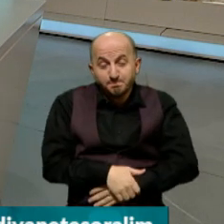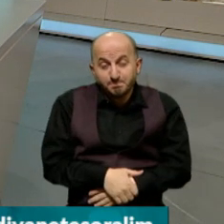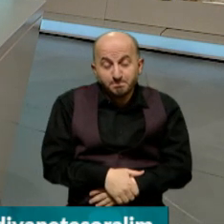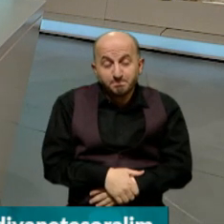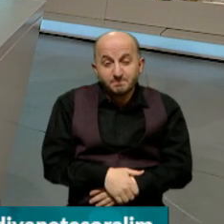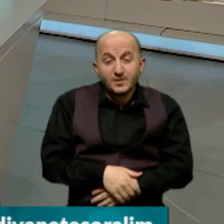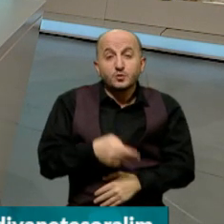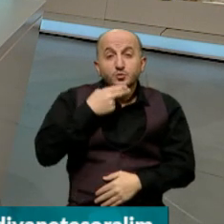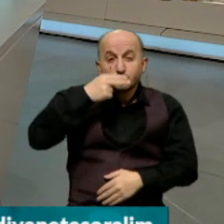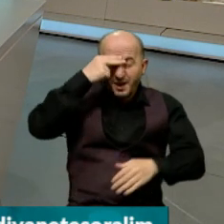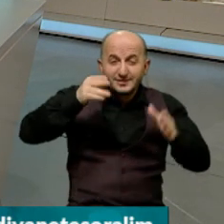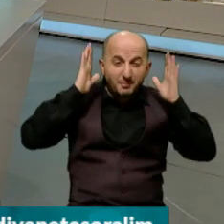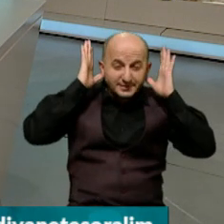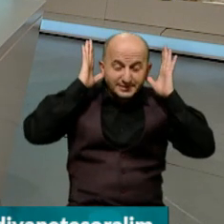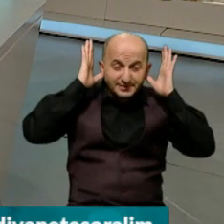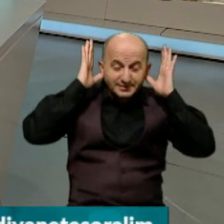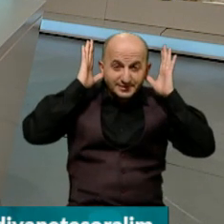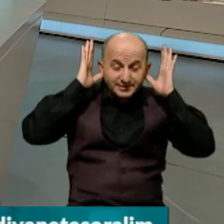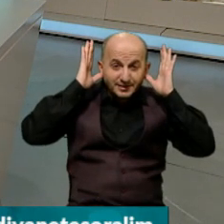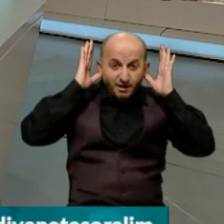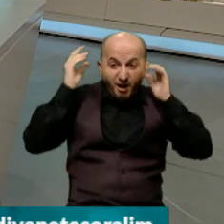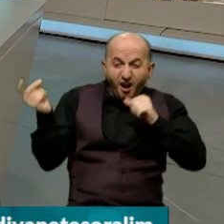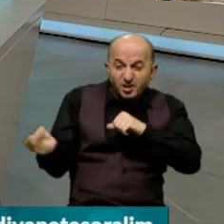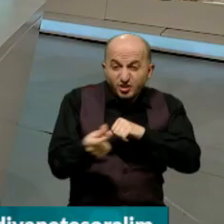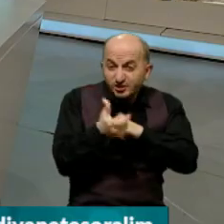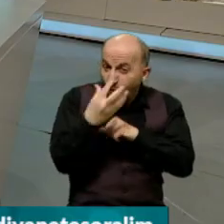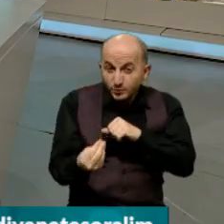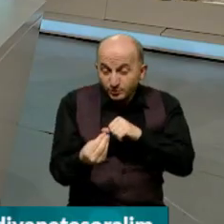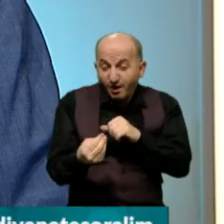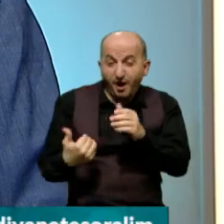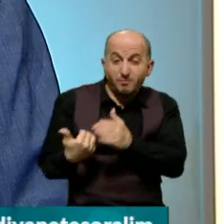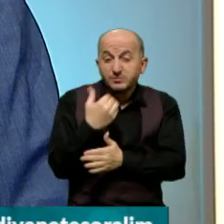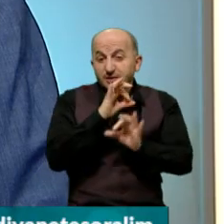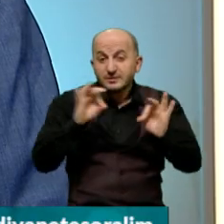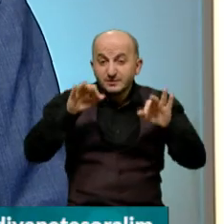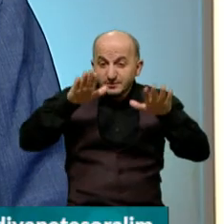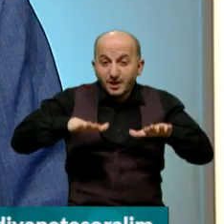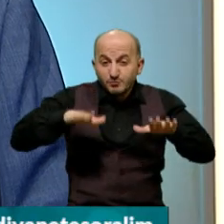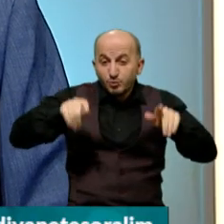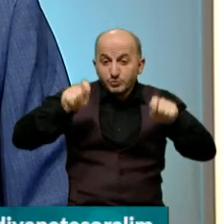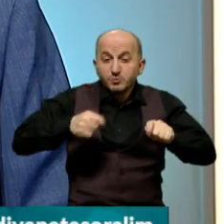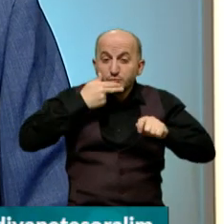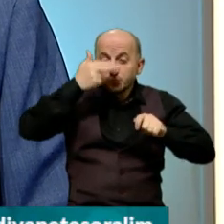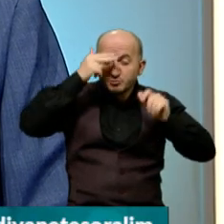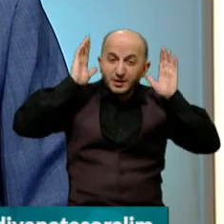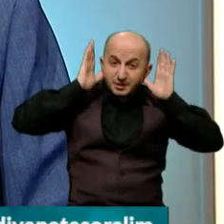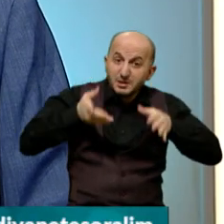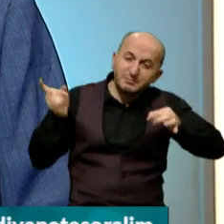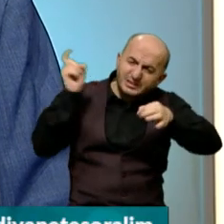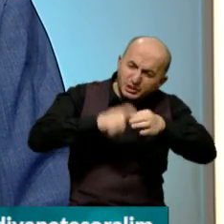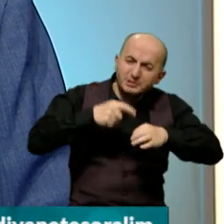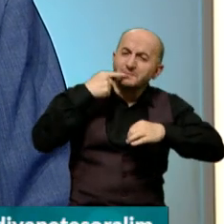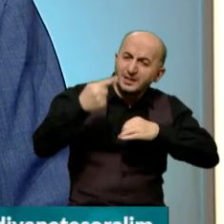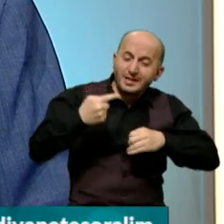Şimdi mesela cuma namazında, cuma namazını kaçıracak olsa abdestsiz teyemmüm yapayım, cuma namazına yetişeyim